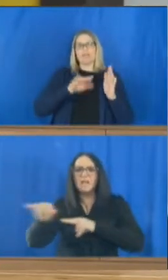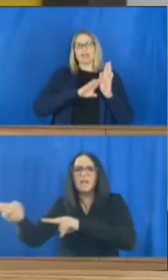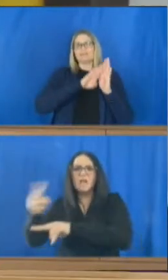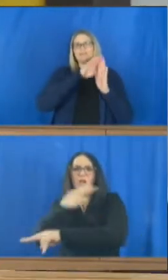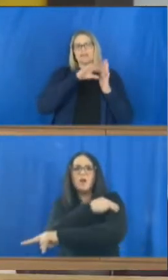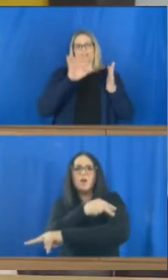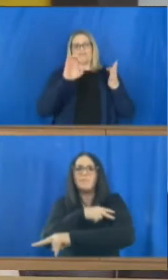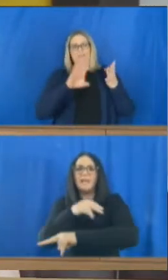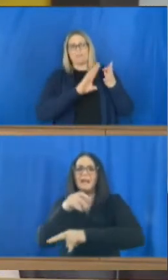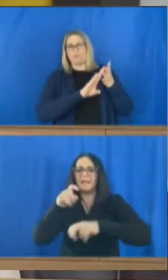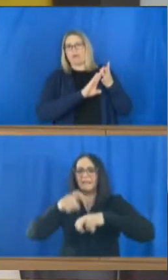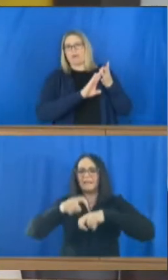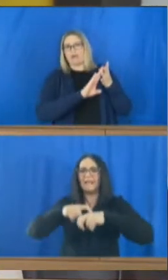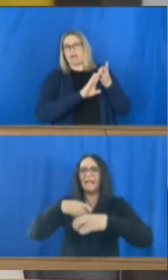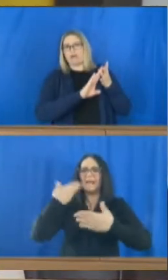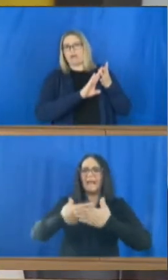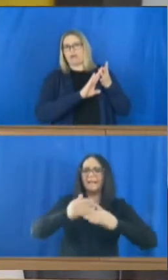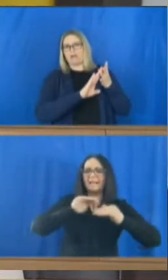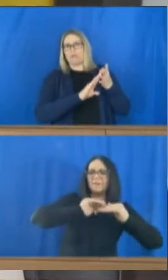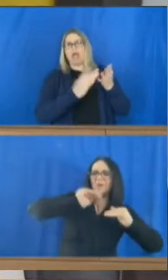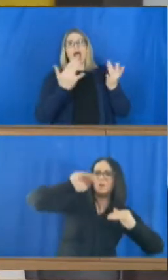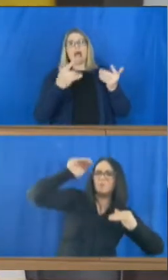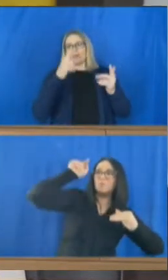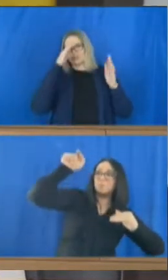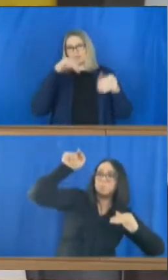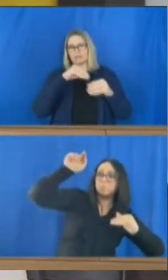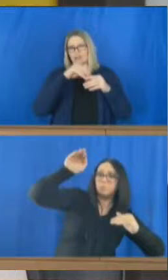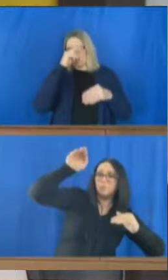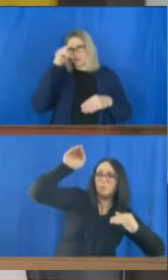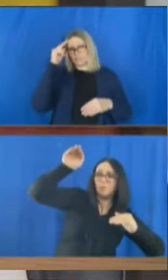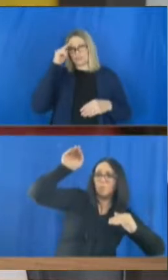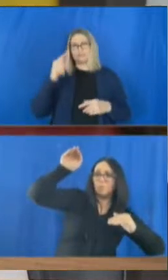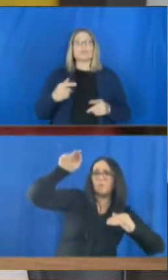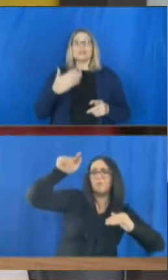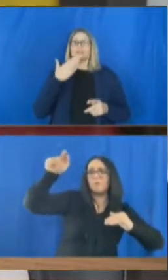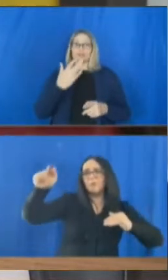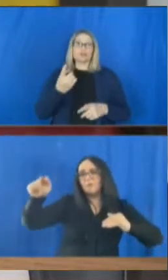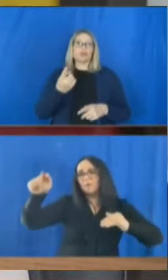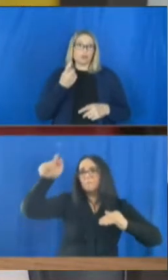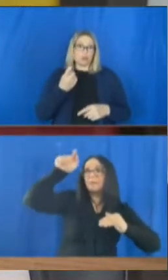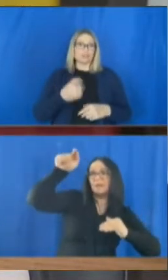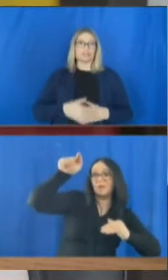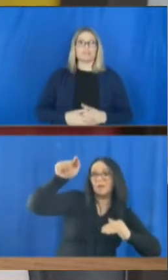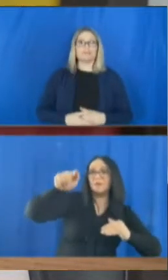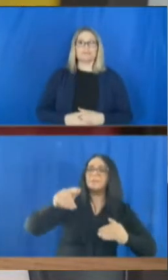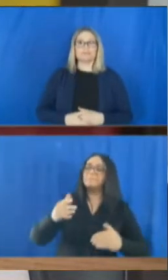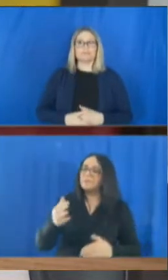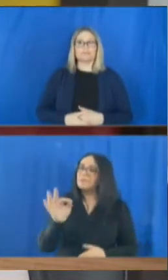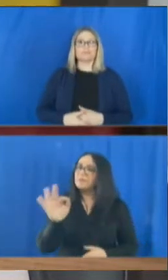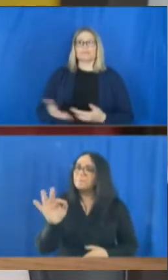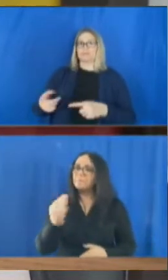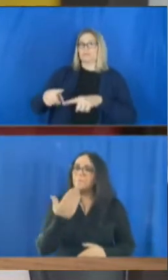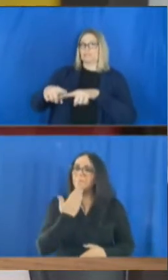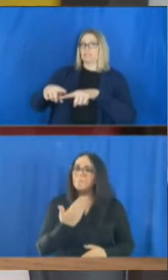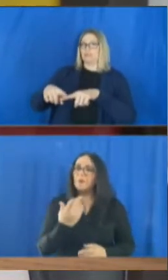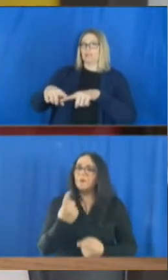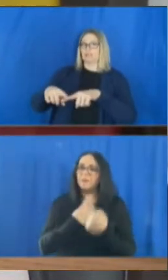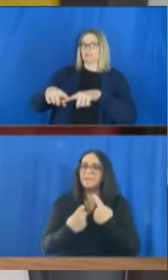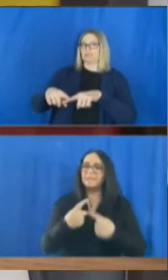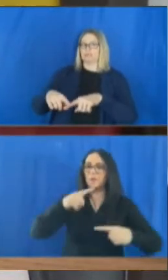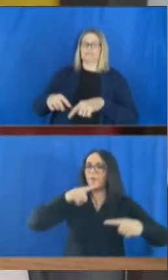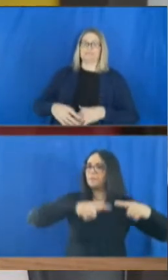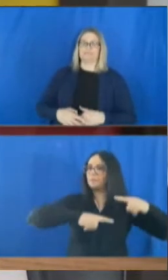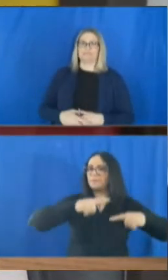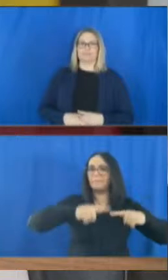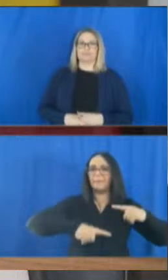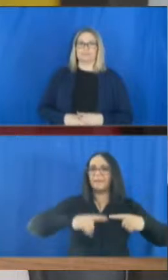directions de santé publique numéro 1 et numéro 2, s'ils continuent à augmenter le taux de vaccination, soit la première dose, la